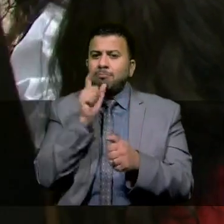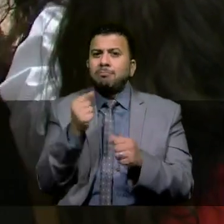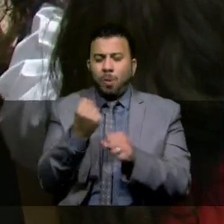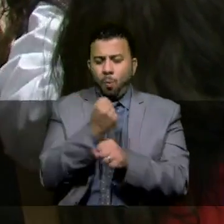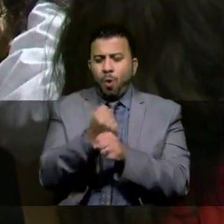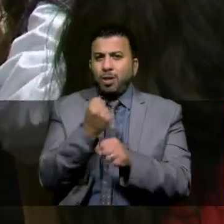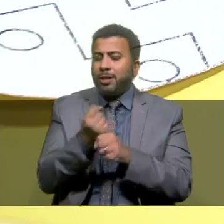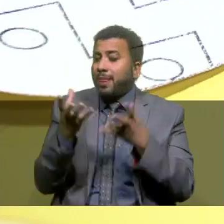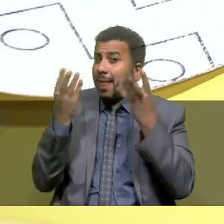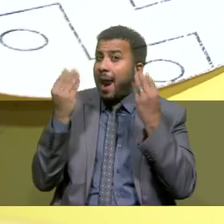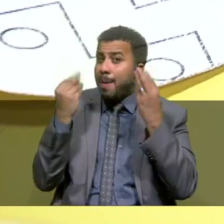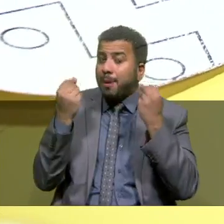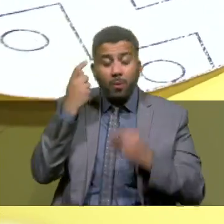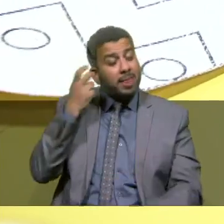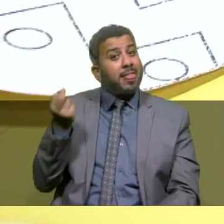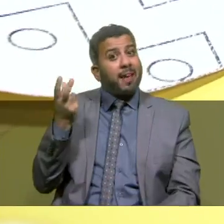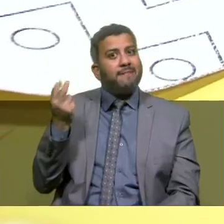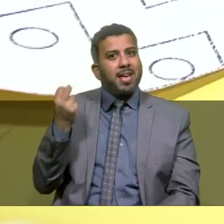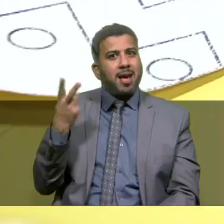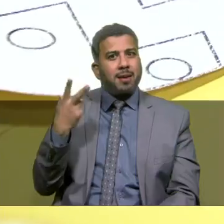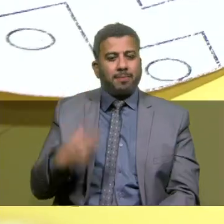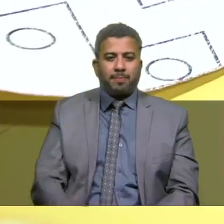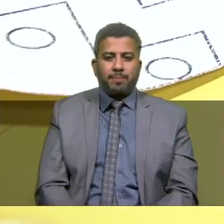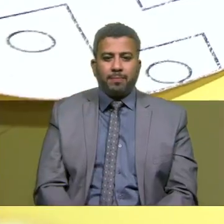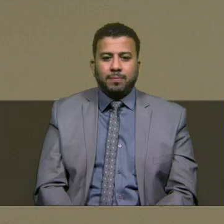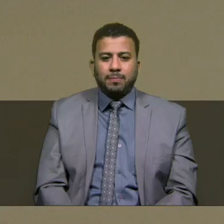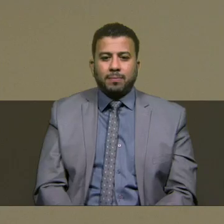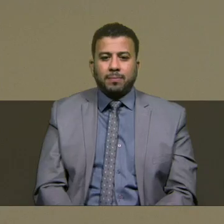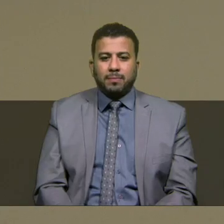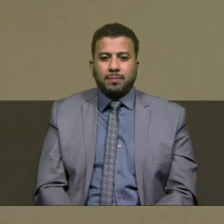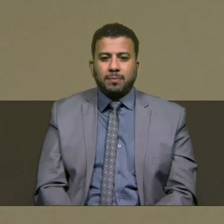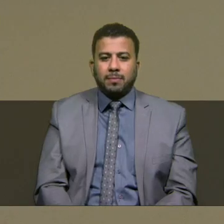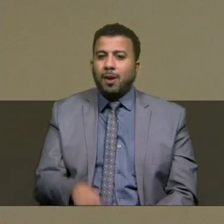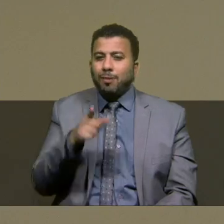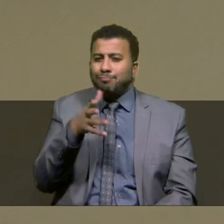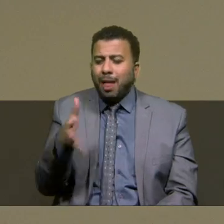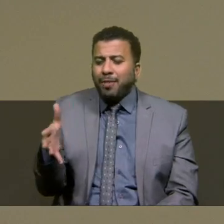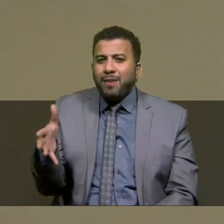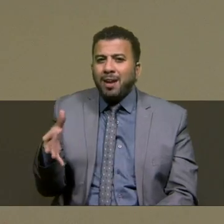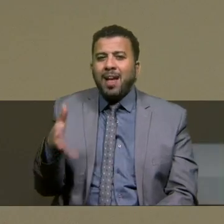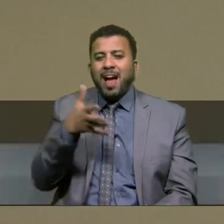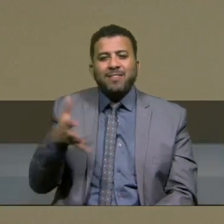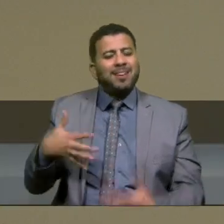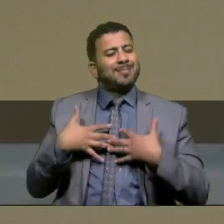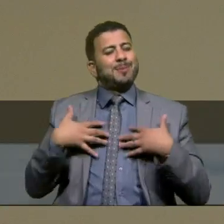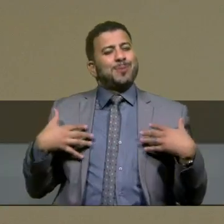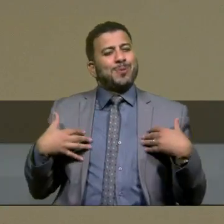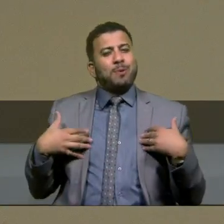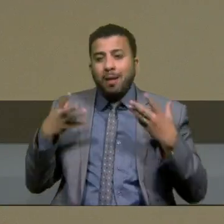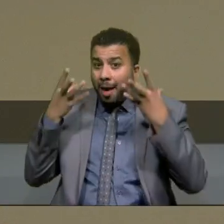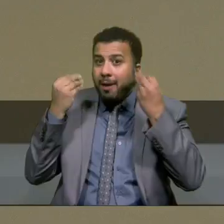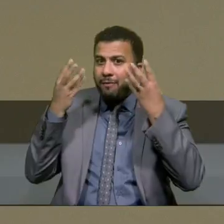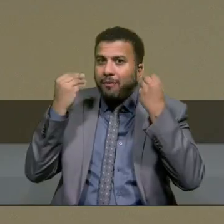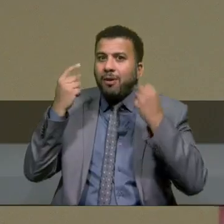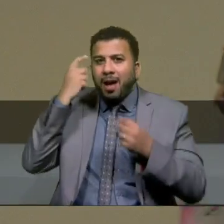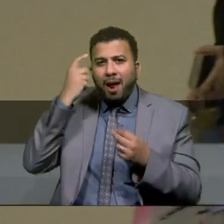ورش تعليمية وتثقيفية. كثيرة فوائد مشان الأطفال ينبسطون ويعرفون